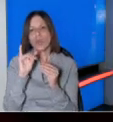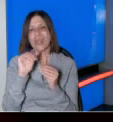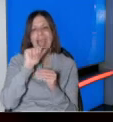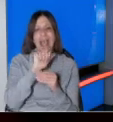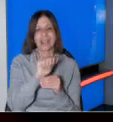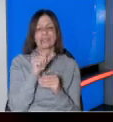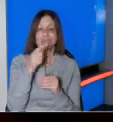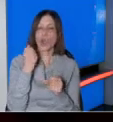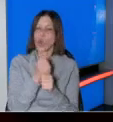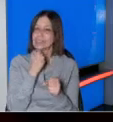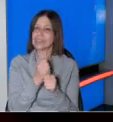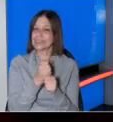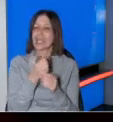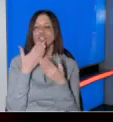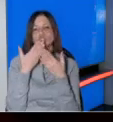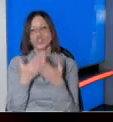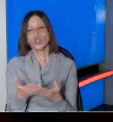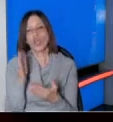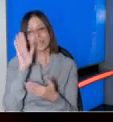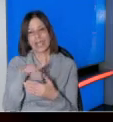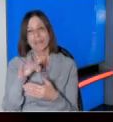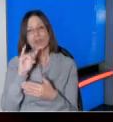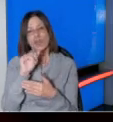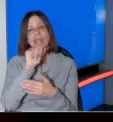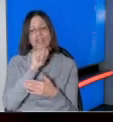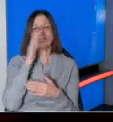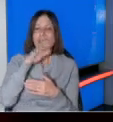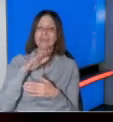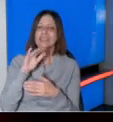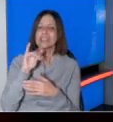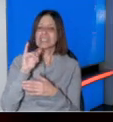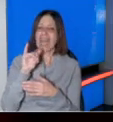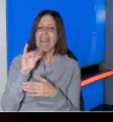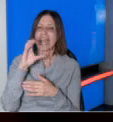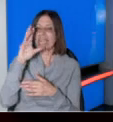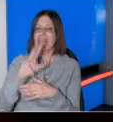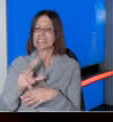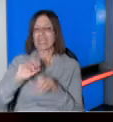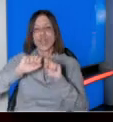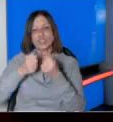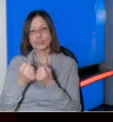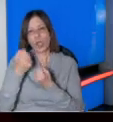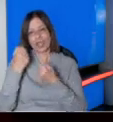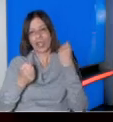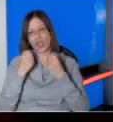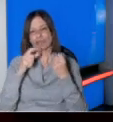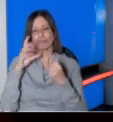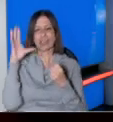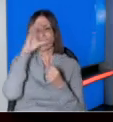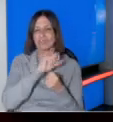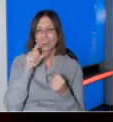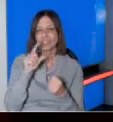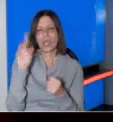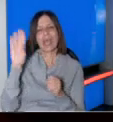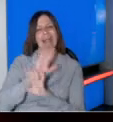האנשים האלה, זה עושה שירות גם ליולי אדלשטיין וגם לישראל כץ, לשבור את הקושי המנטלי הזה. קונספט הזה שנתניהו הוא